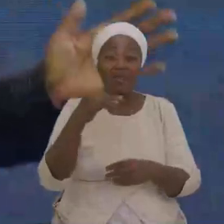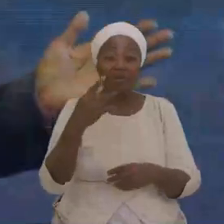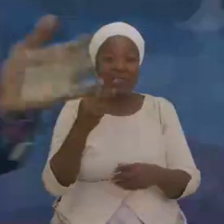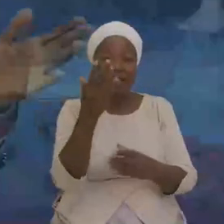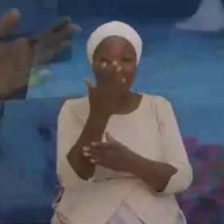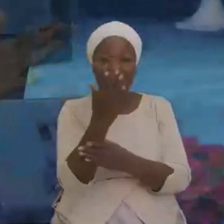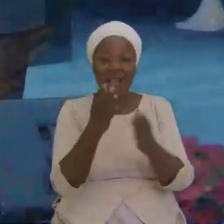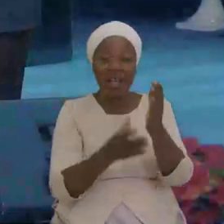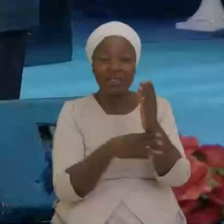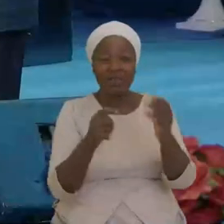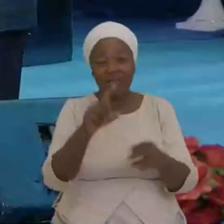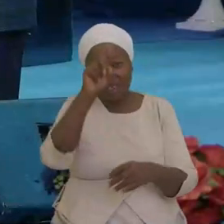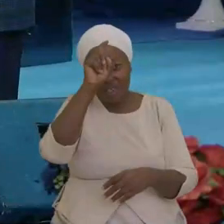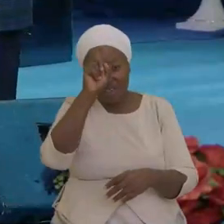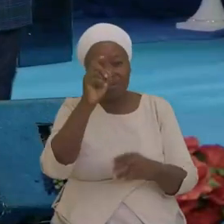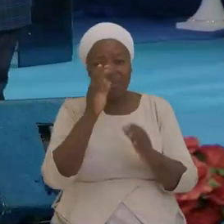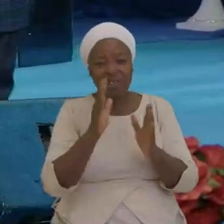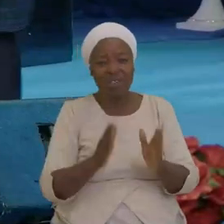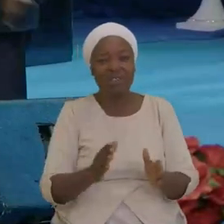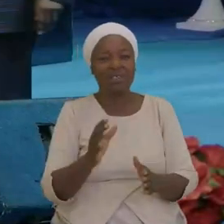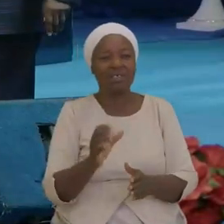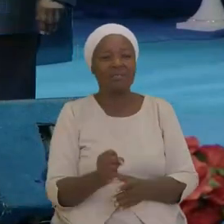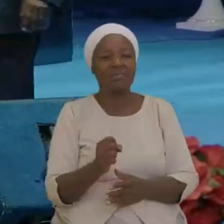De la main des Égyptiens.